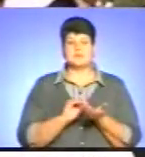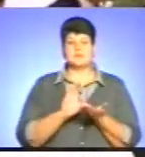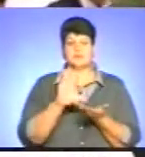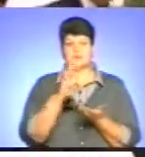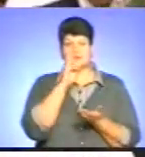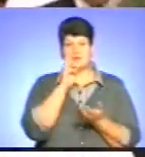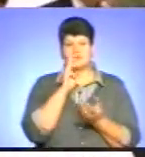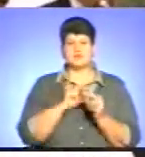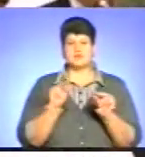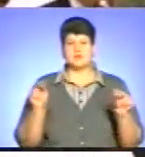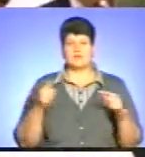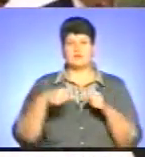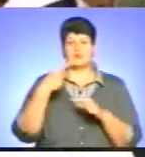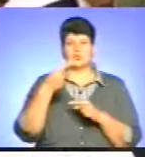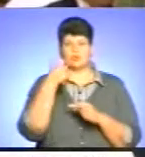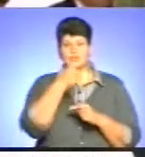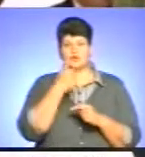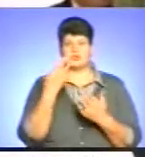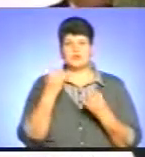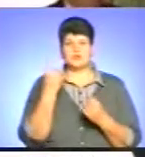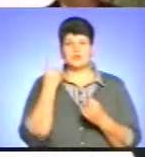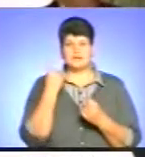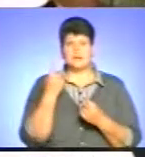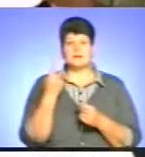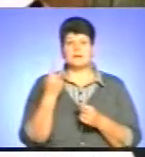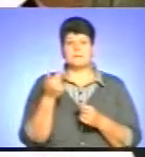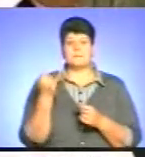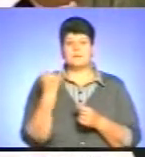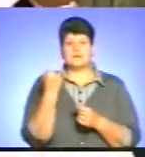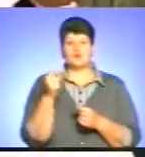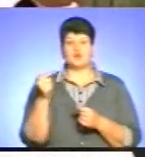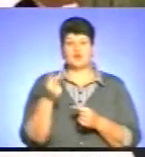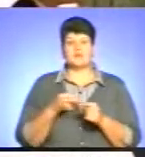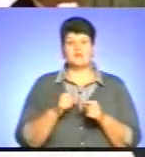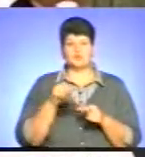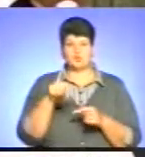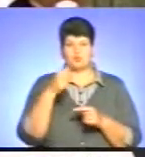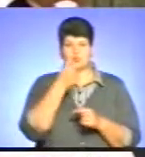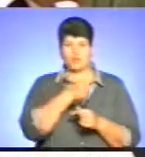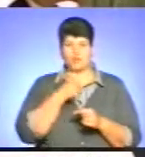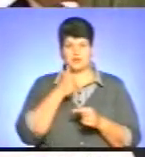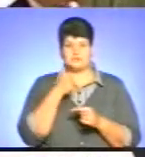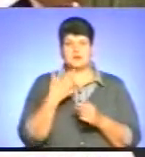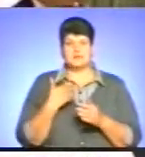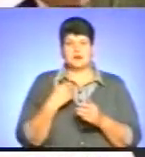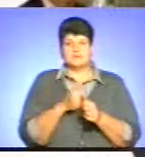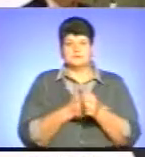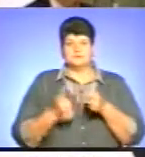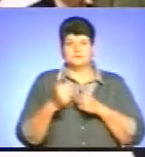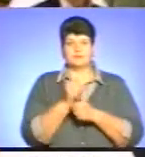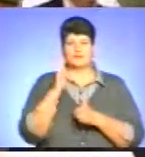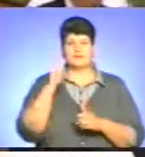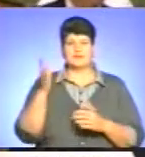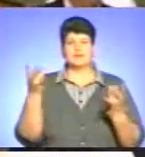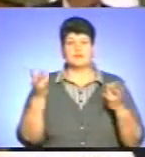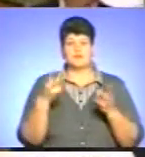у наступному році. І ще одне з 1 грудня цього року. Ну, я вже трошки забігаю наперед, тому що, звичайно, забігаю, бо ще треба, щоб